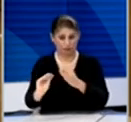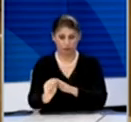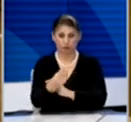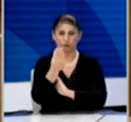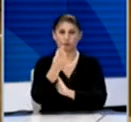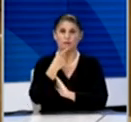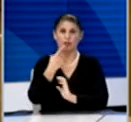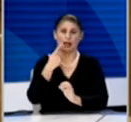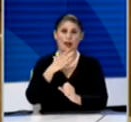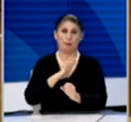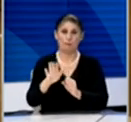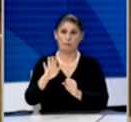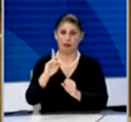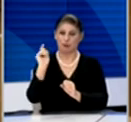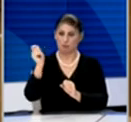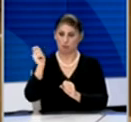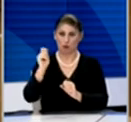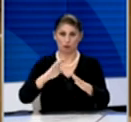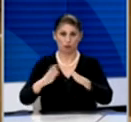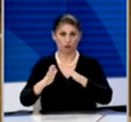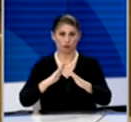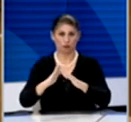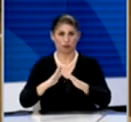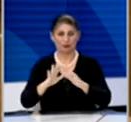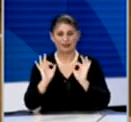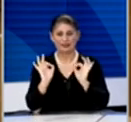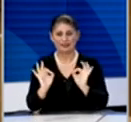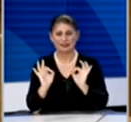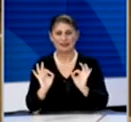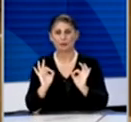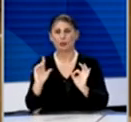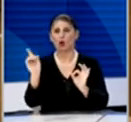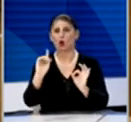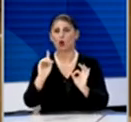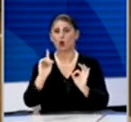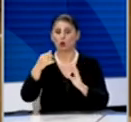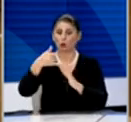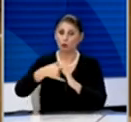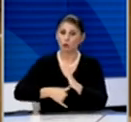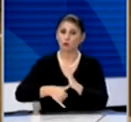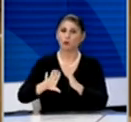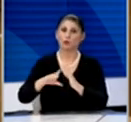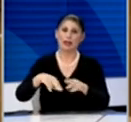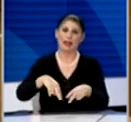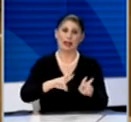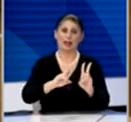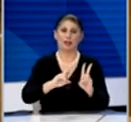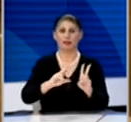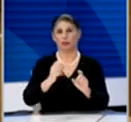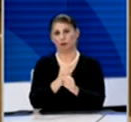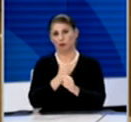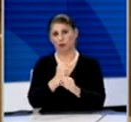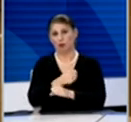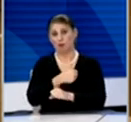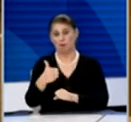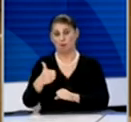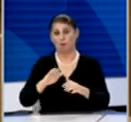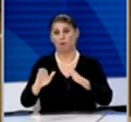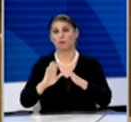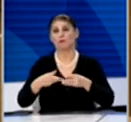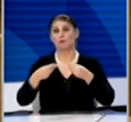ανεπάρκεια της πολιτικής προστασίας που μόνο κατά τύποις και όχι ουσίας εκτελούν τα καθήκοντά τους μόνο προστασία αν δεν